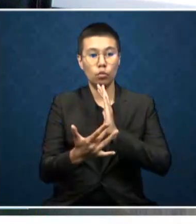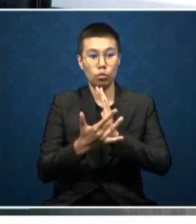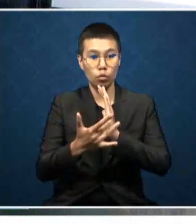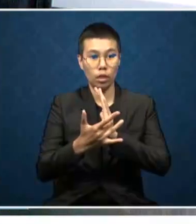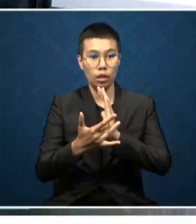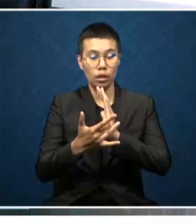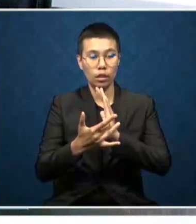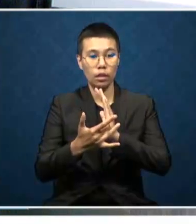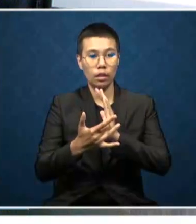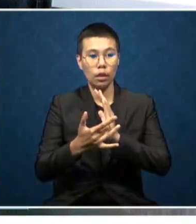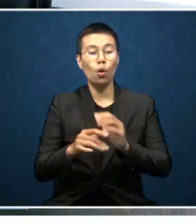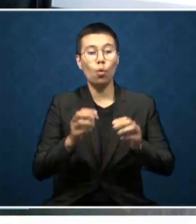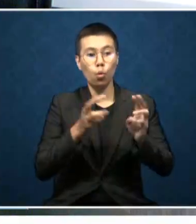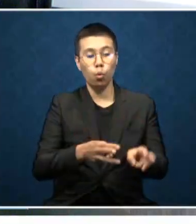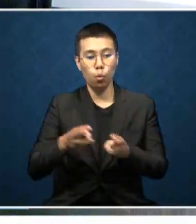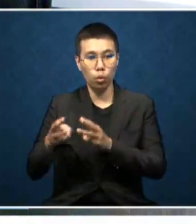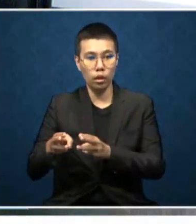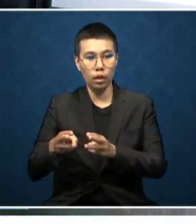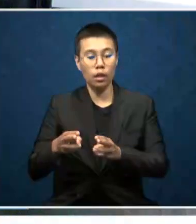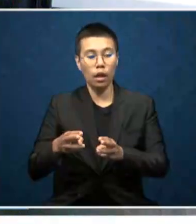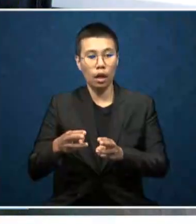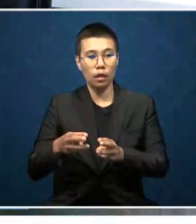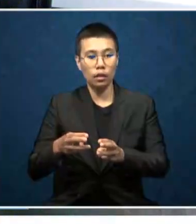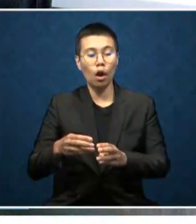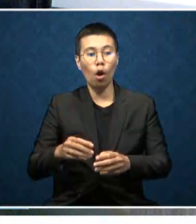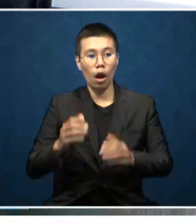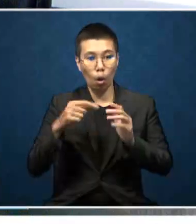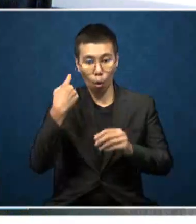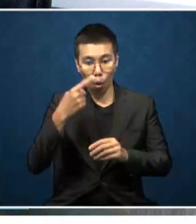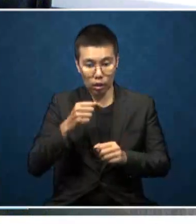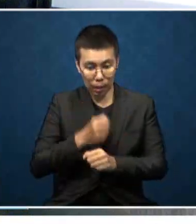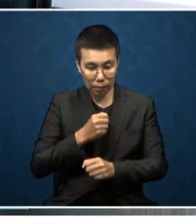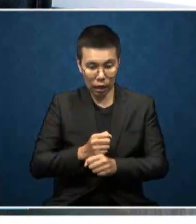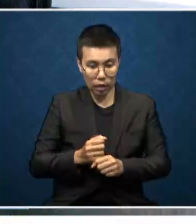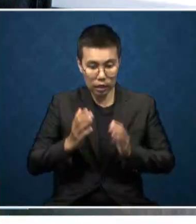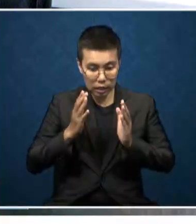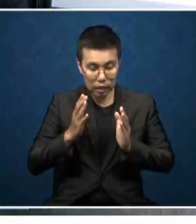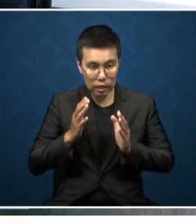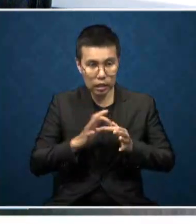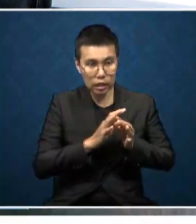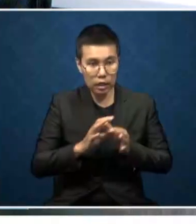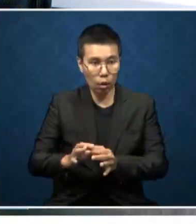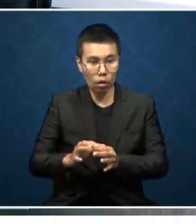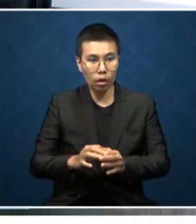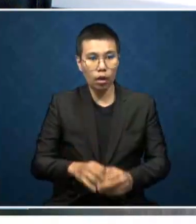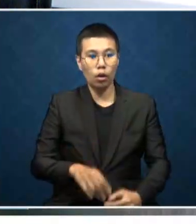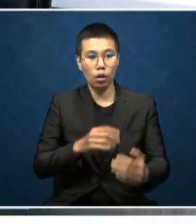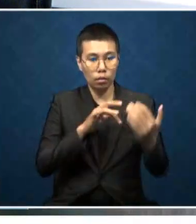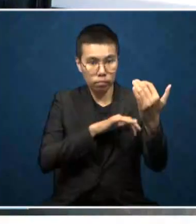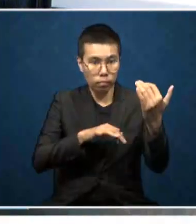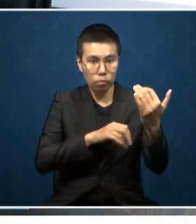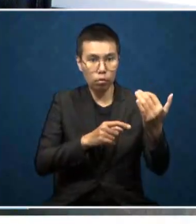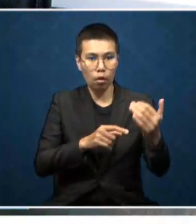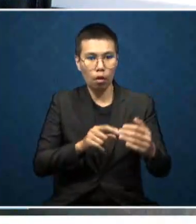สารสนเทศหรือวิธีการอื่นใดที่ผู้มีส่วนที่เกี่ยวข้องสามารถเข้าถึงข้อมูลได้โดยสะดวกและรวด